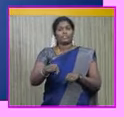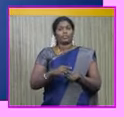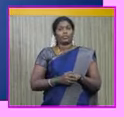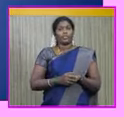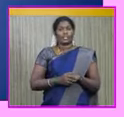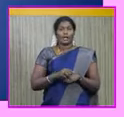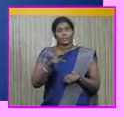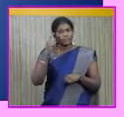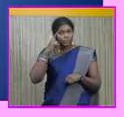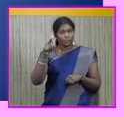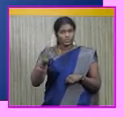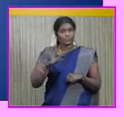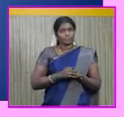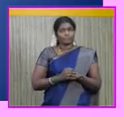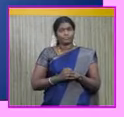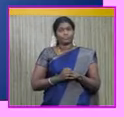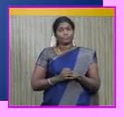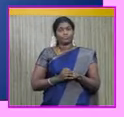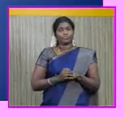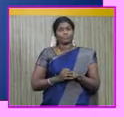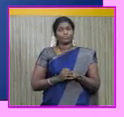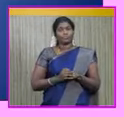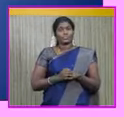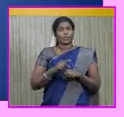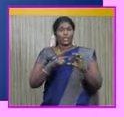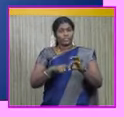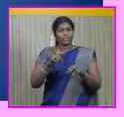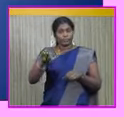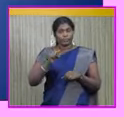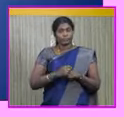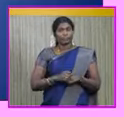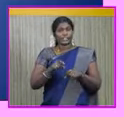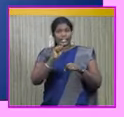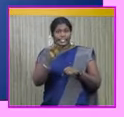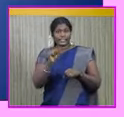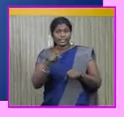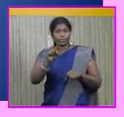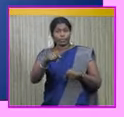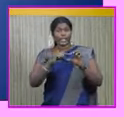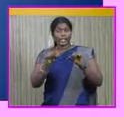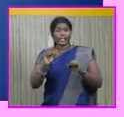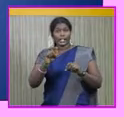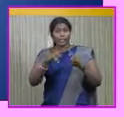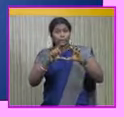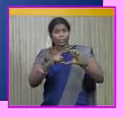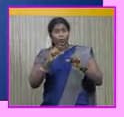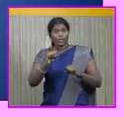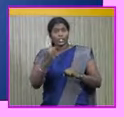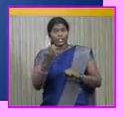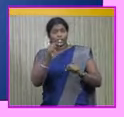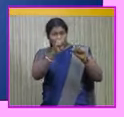சர்வசமக்குறி அப்படின்னு நம்ம எடுத்துக்கணும். இதை கேள்விக்கு வருவோம், சர்வசமக்குறியானது டேஷ் முக்கோணங்களை குறிக்க